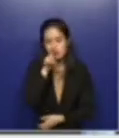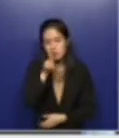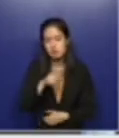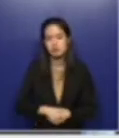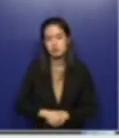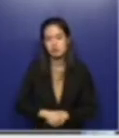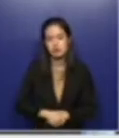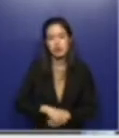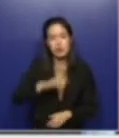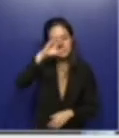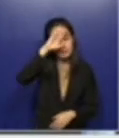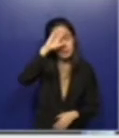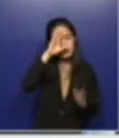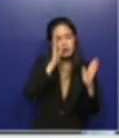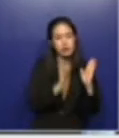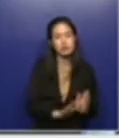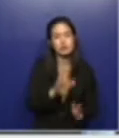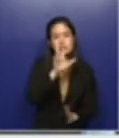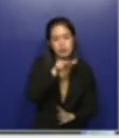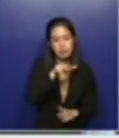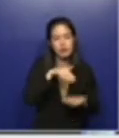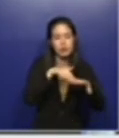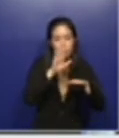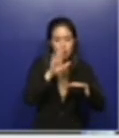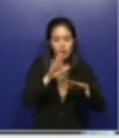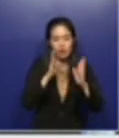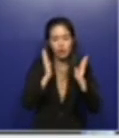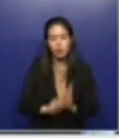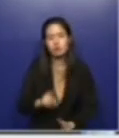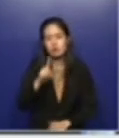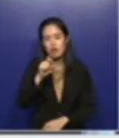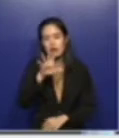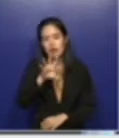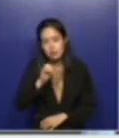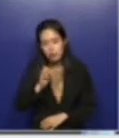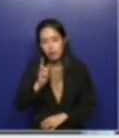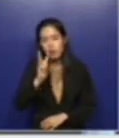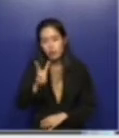ป่วย 3,000 กว่ารายตาย56